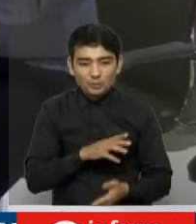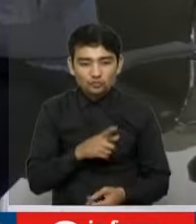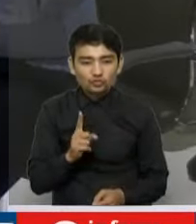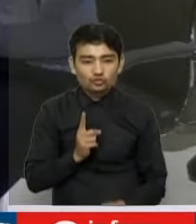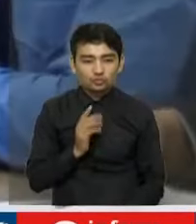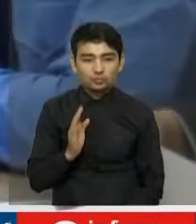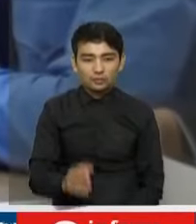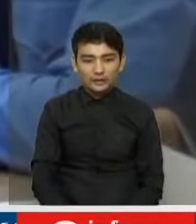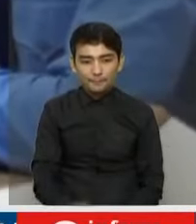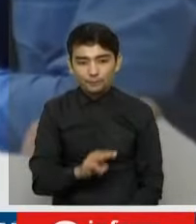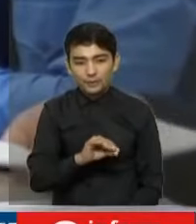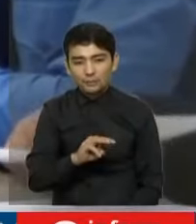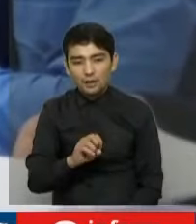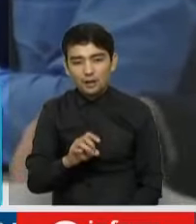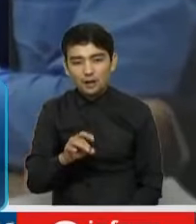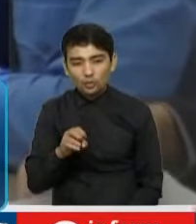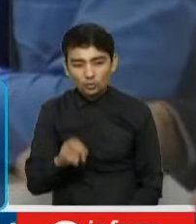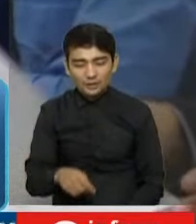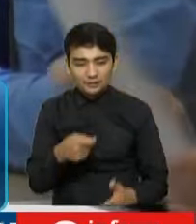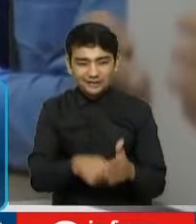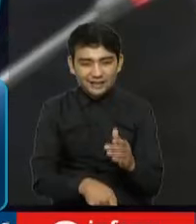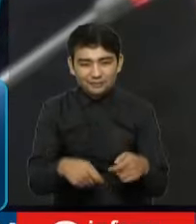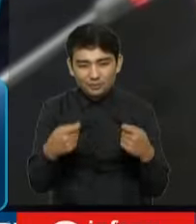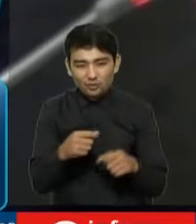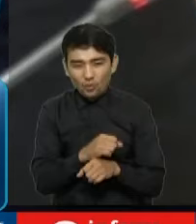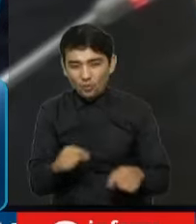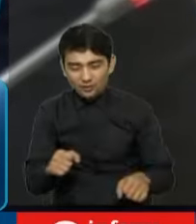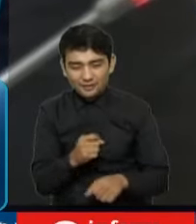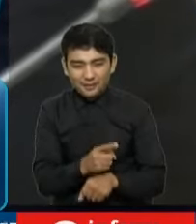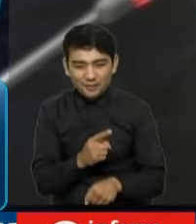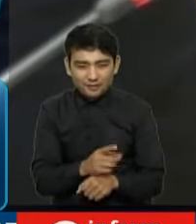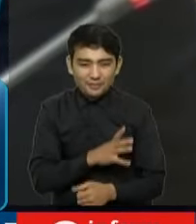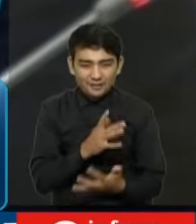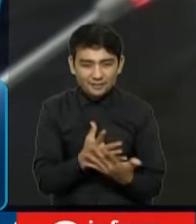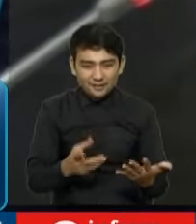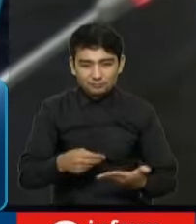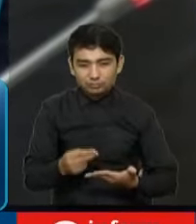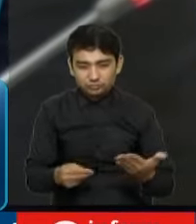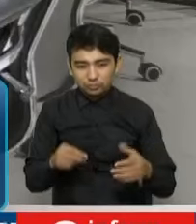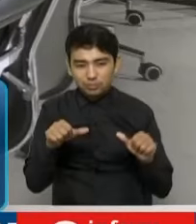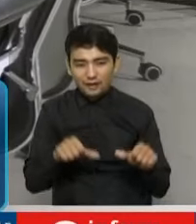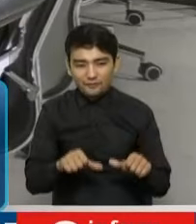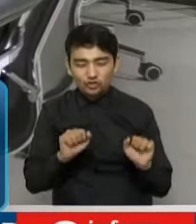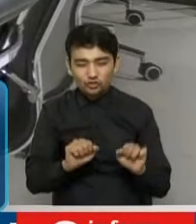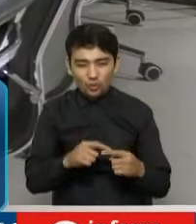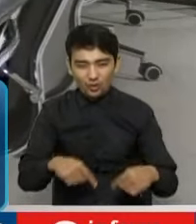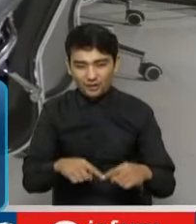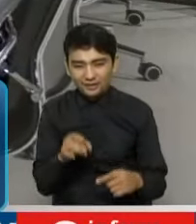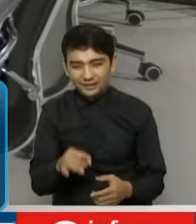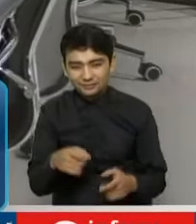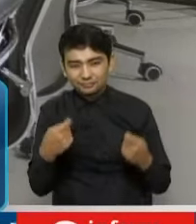Меморандум по выявлению и блокировке продажи и рекламы запрещенных предметов подписали правоохранители с ведущими международными